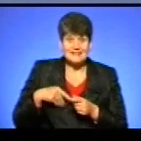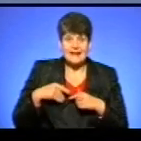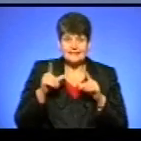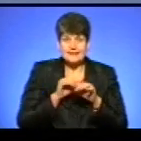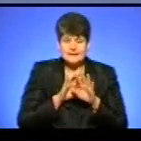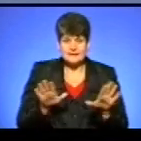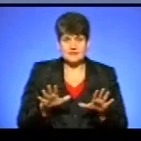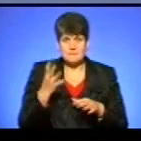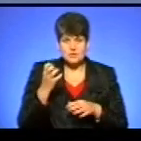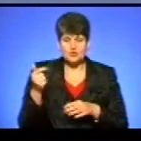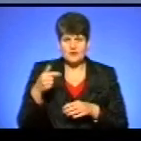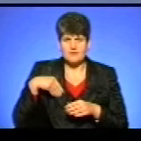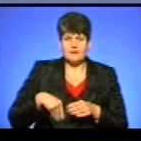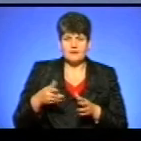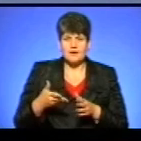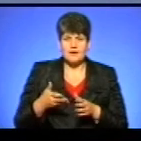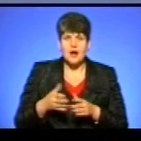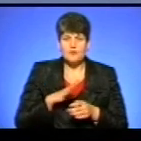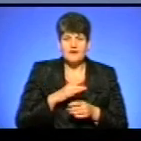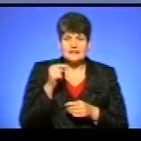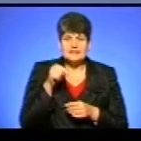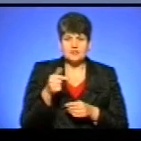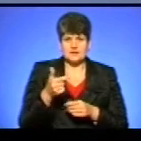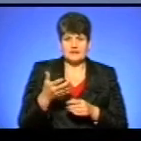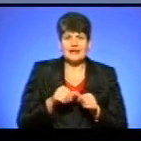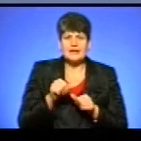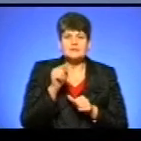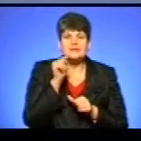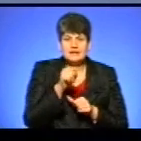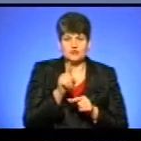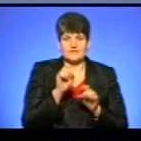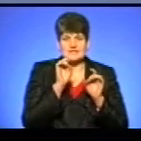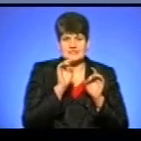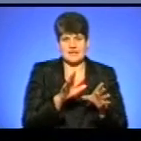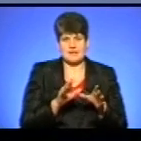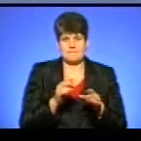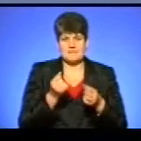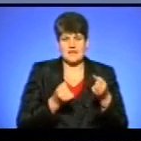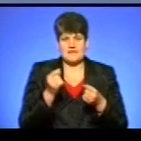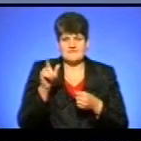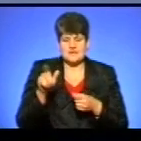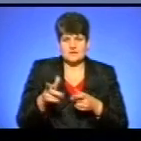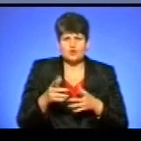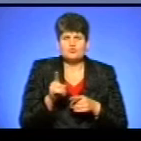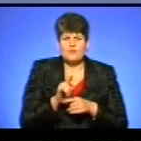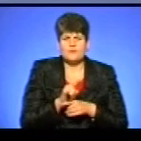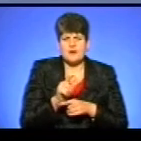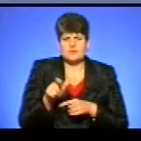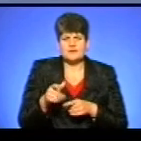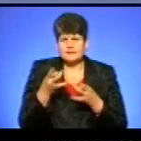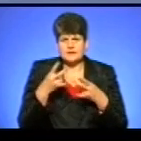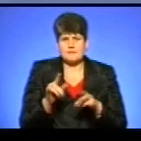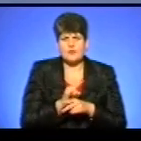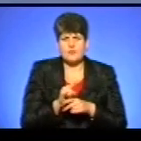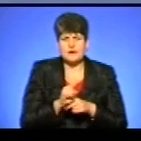їздив, каже, 500 гривень. А каже, так і тисячу. Крім тих, що він здає перевізникові. То чому ви обманюєте людей? Не